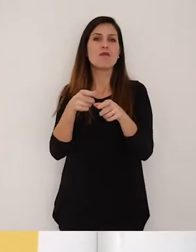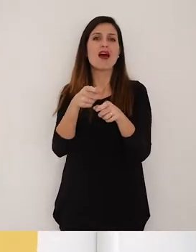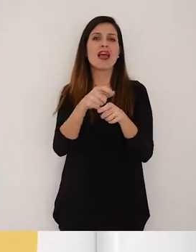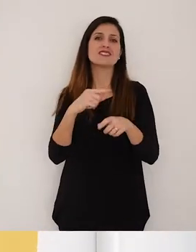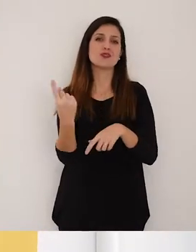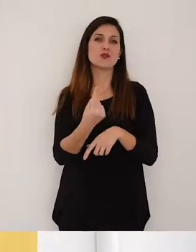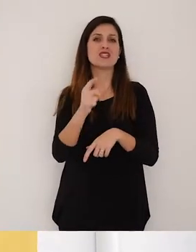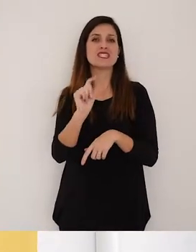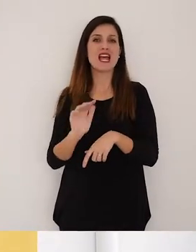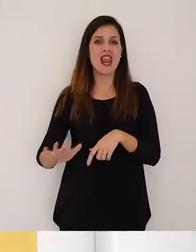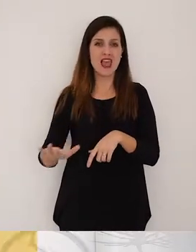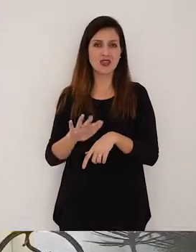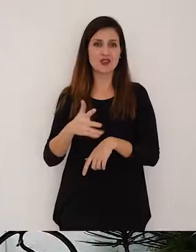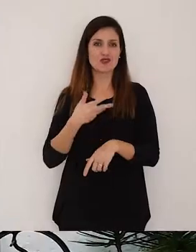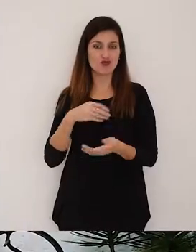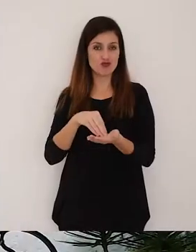abitati salentini.